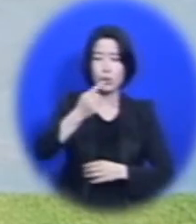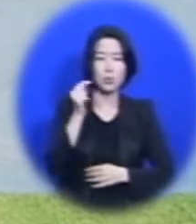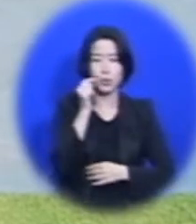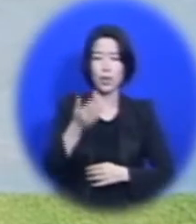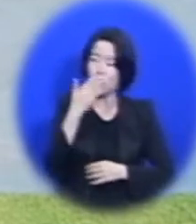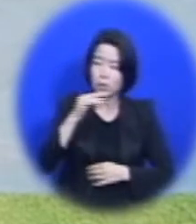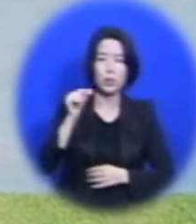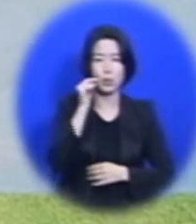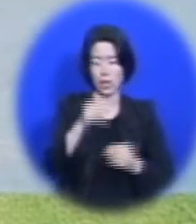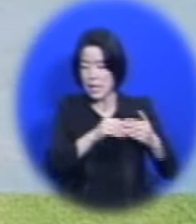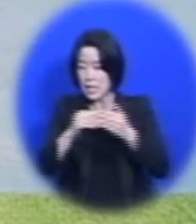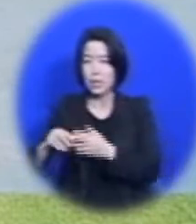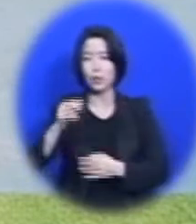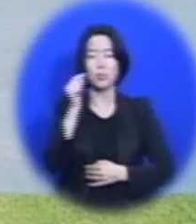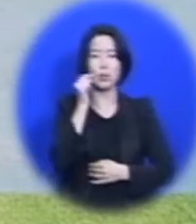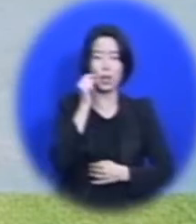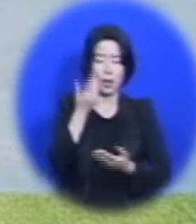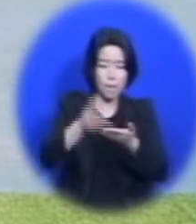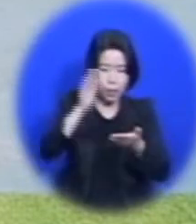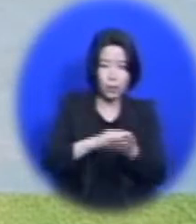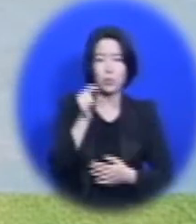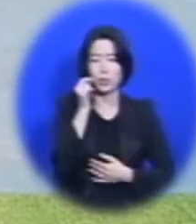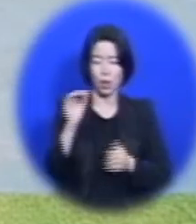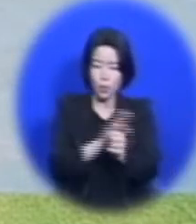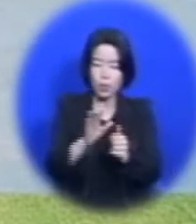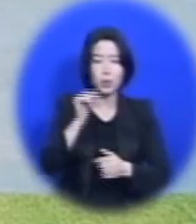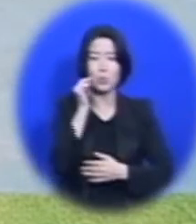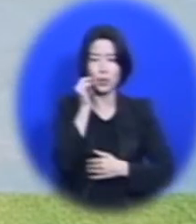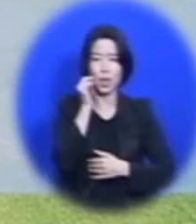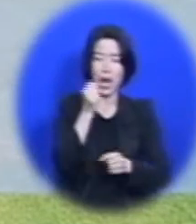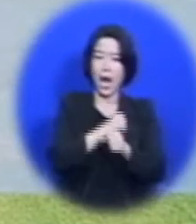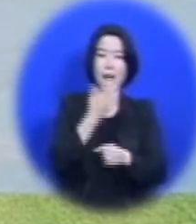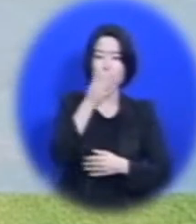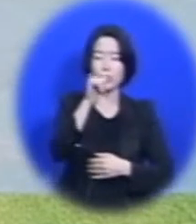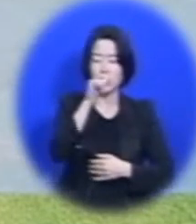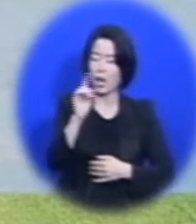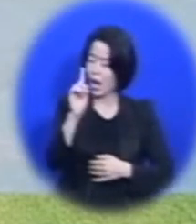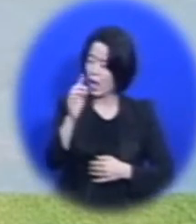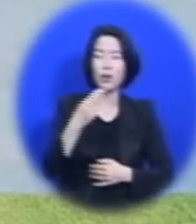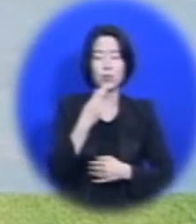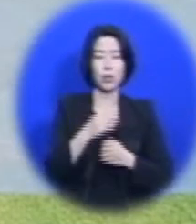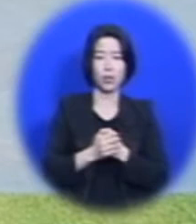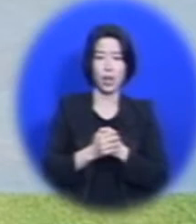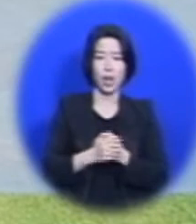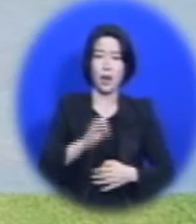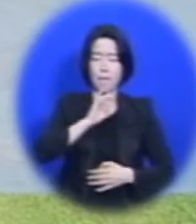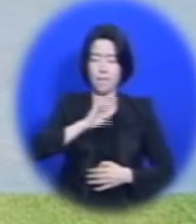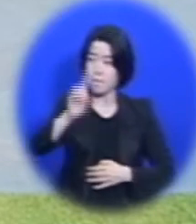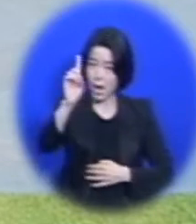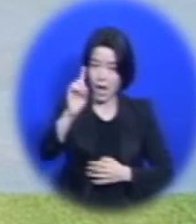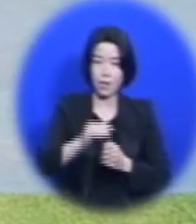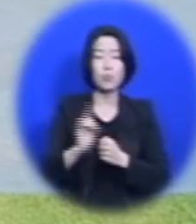못해요. 인도도 못해요. 치유도 못해요. 위로도 못해요. 할 수 있는 게 아무것도 없어요. 금송아지 땅 하나 할 수